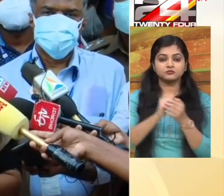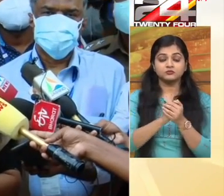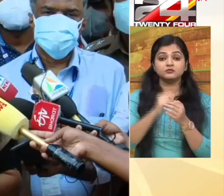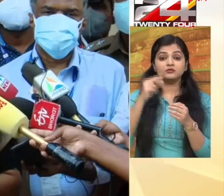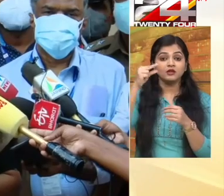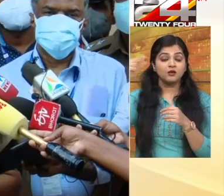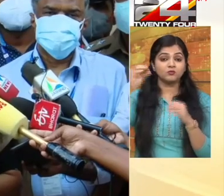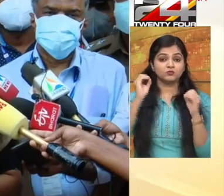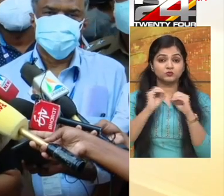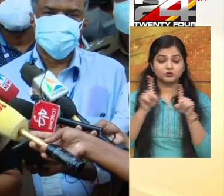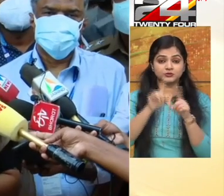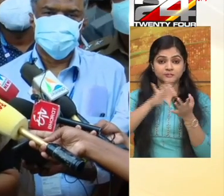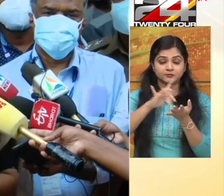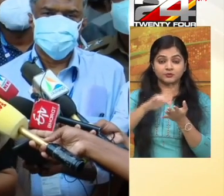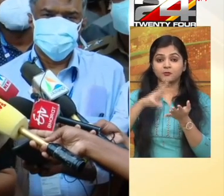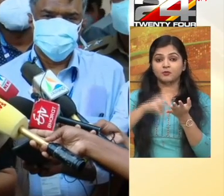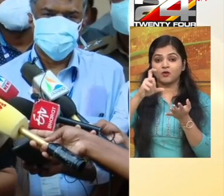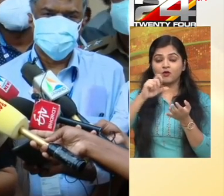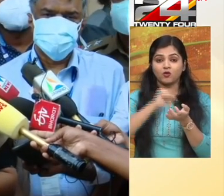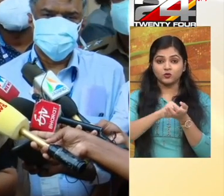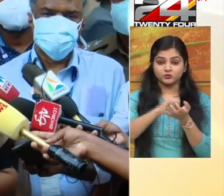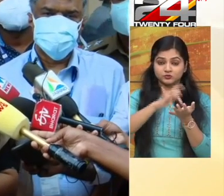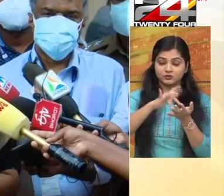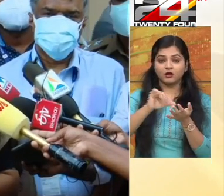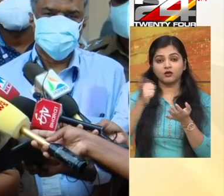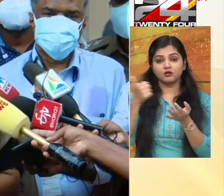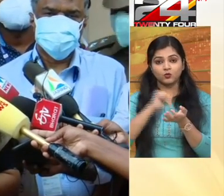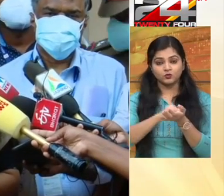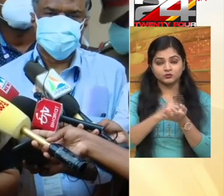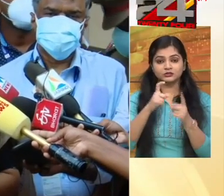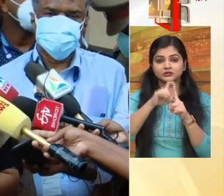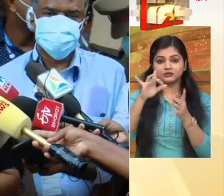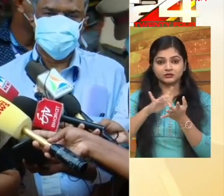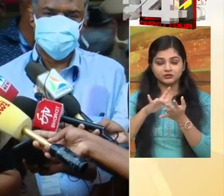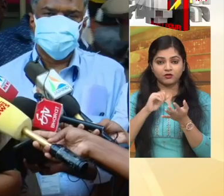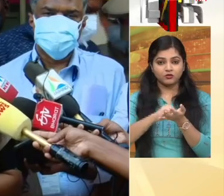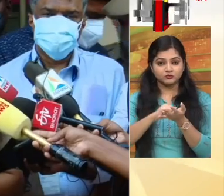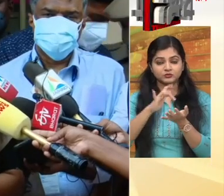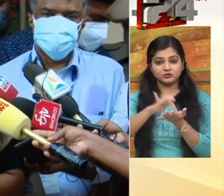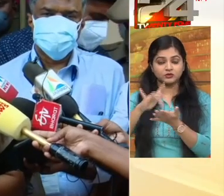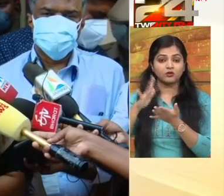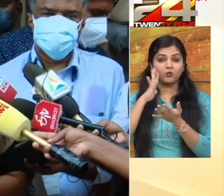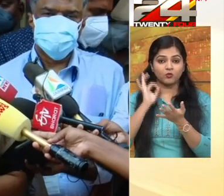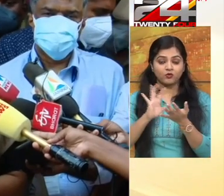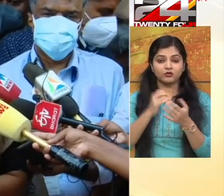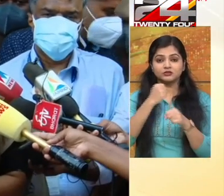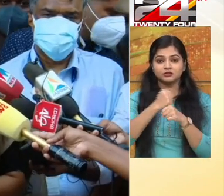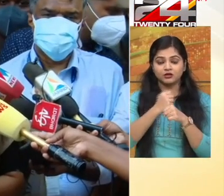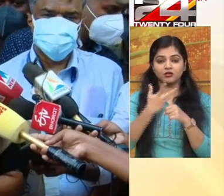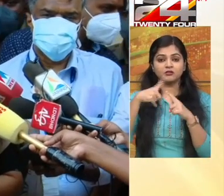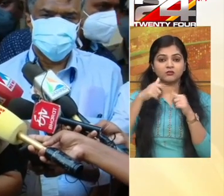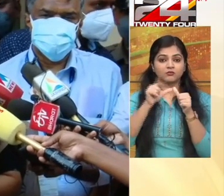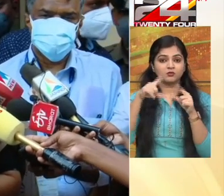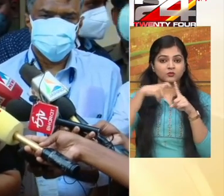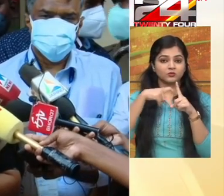മെഡിക്കൽ കോളേജ് ക്യാമ്പസുകളിൽ നിർബന്ധമായിട്ടും CCTV ക്യാമറകൾ ഉണ്ടാകണം. മറ്റ് ആശുപത്രികളിലും, ഇപ്പോൾ മറ്റ് മേജർ ഹോസ്പിറ്റൽസിലും, ജില്ലാ ജനറൽ താലൂക്ക്